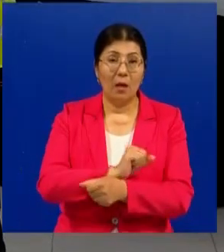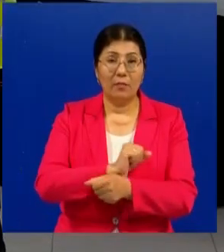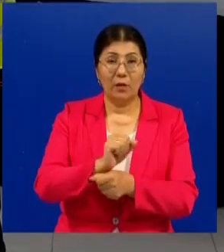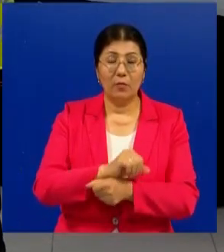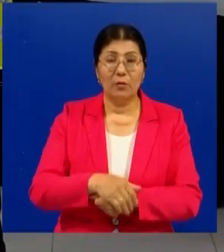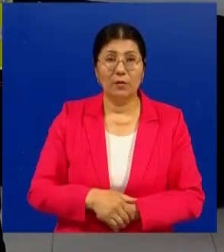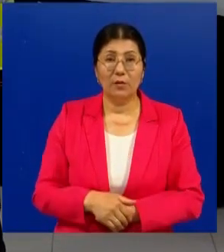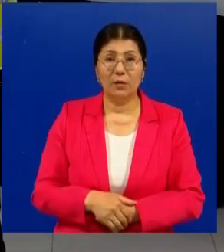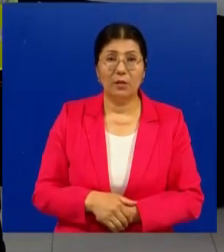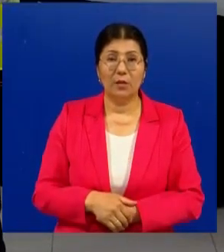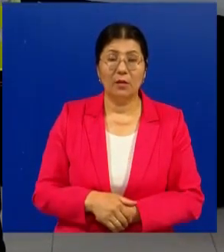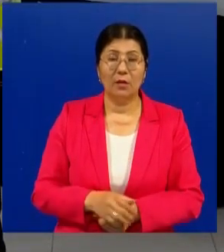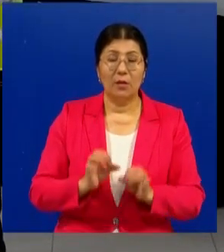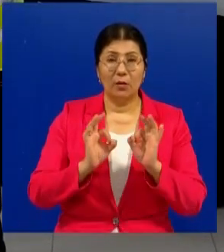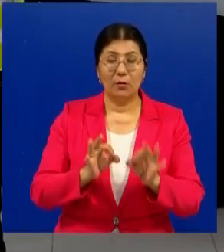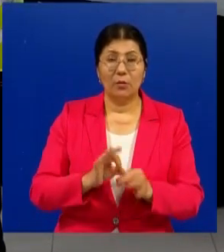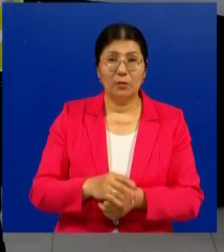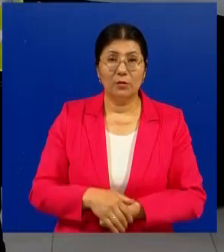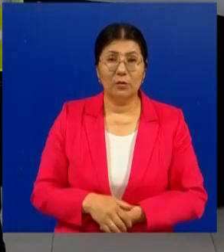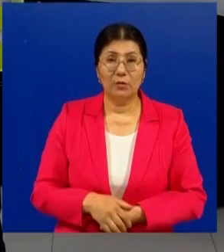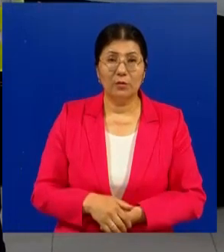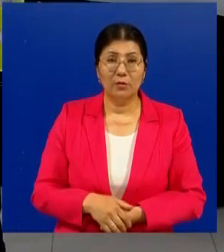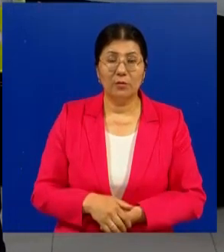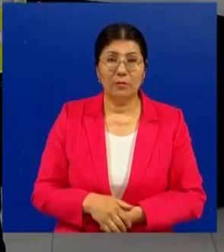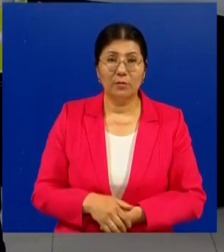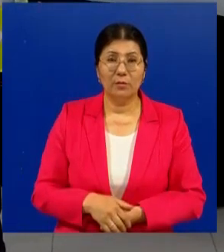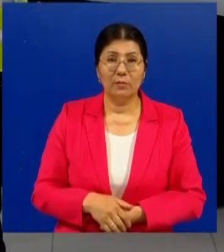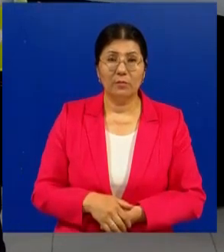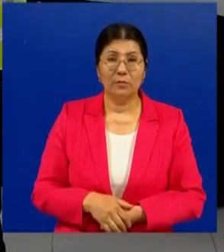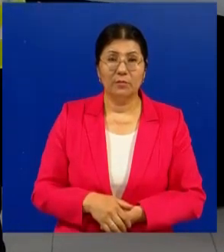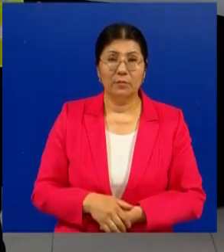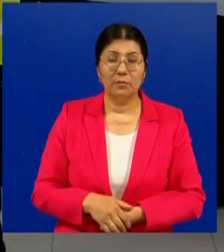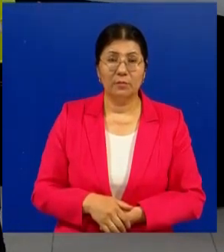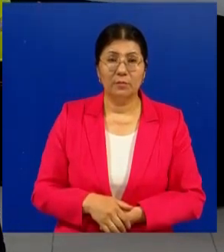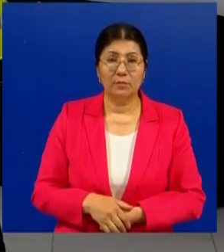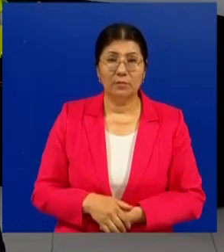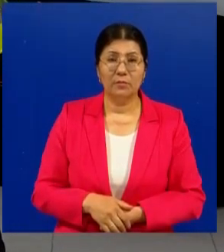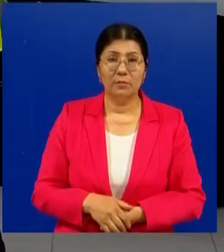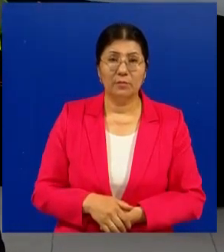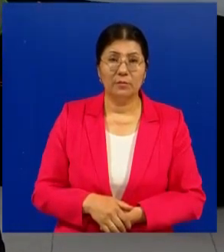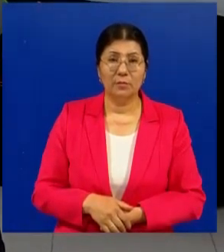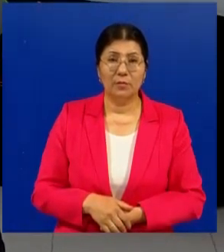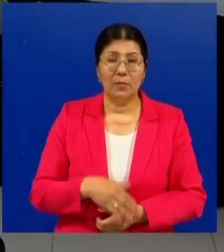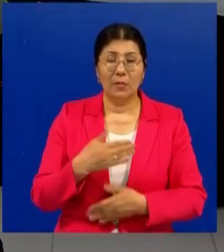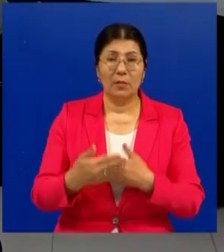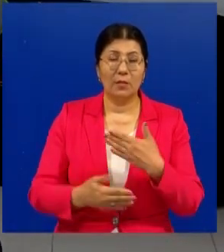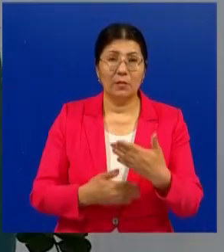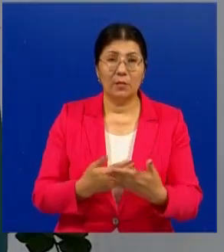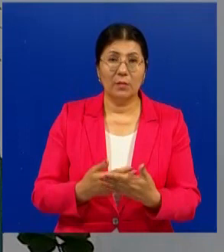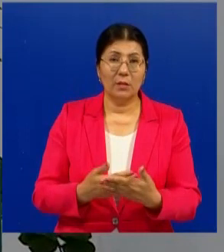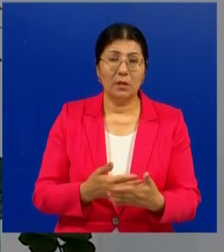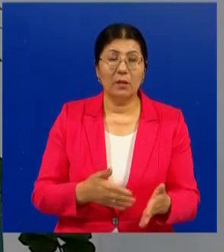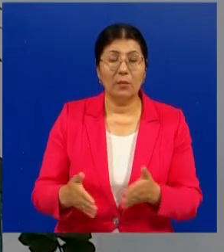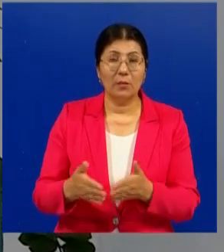Автокөліктерді дұрыс және пробка болмас үшін және пешеходпен өтетін адамдарды өткізу үшін керек.